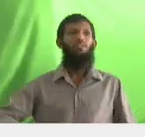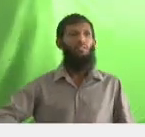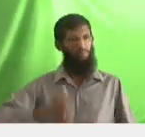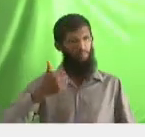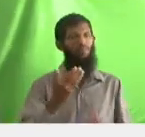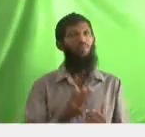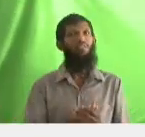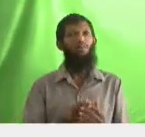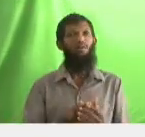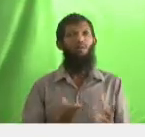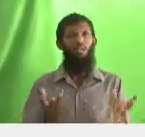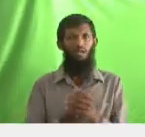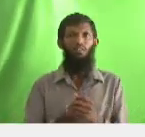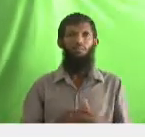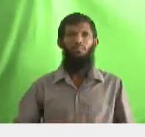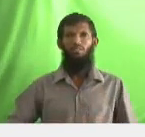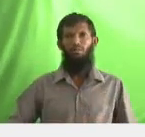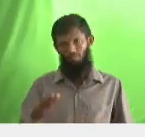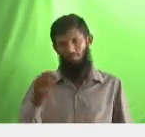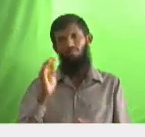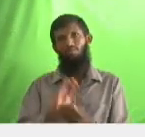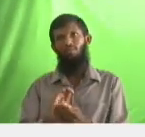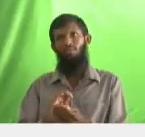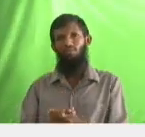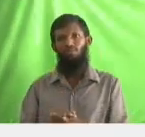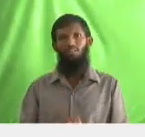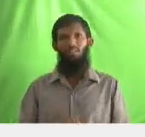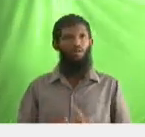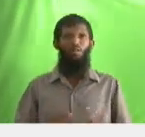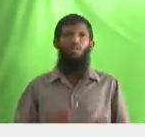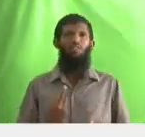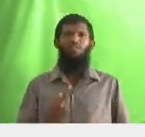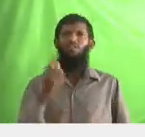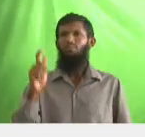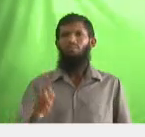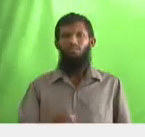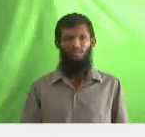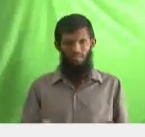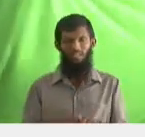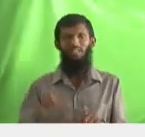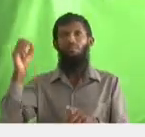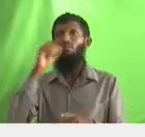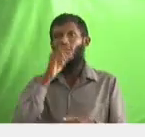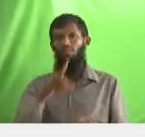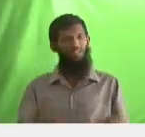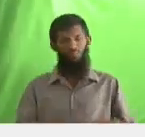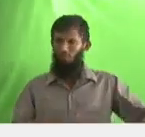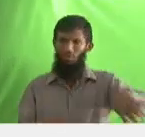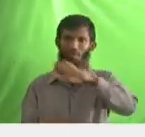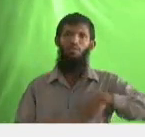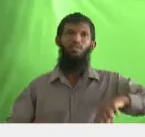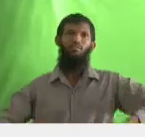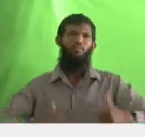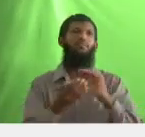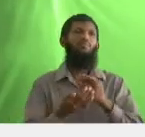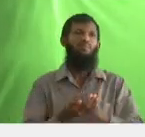ourselves but entire community, society, and the nation at large if we were to be upright the way He wants. May Allah